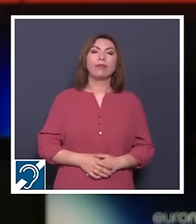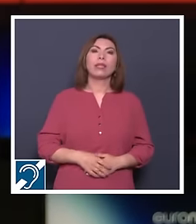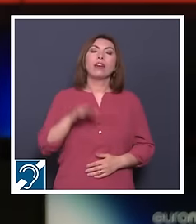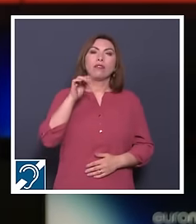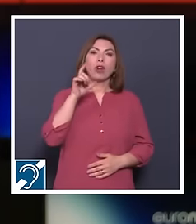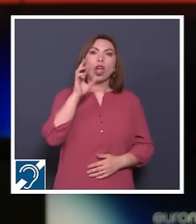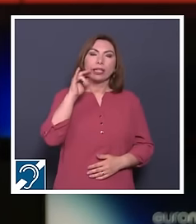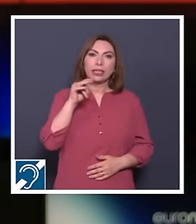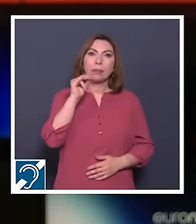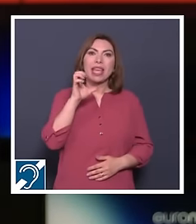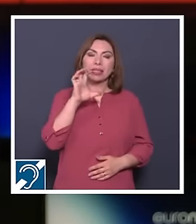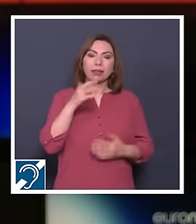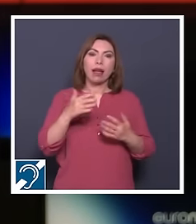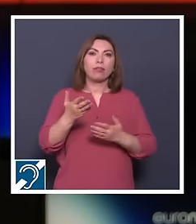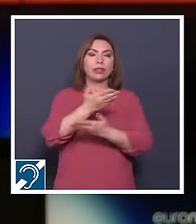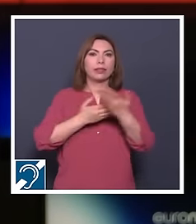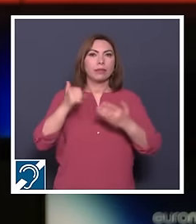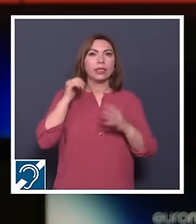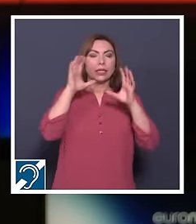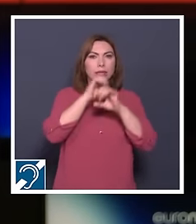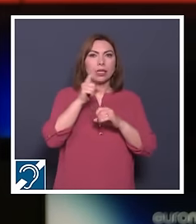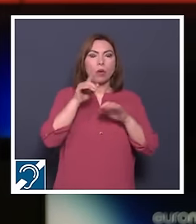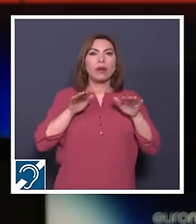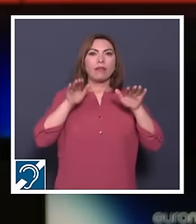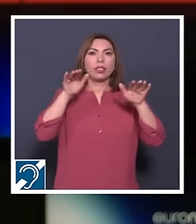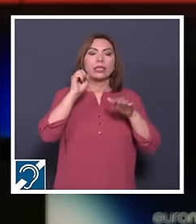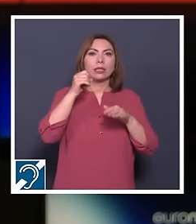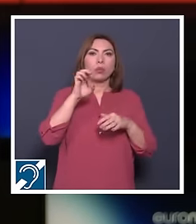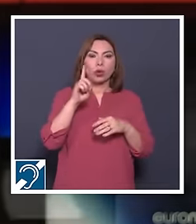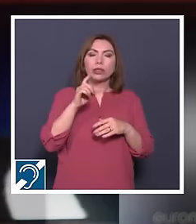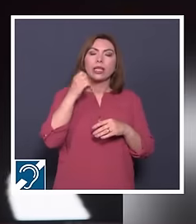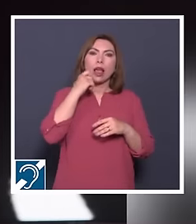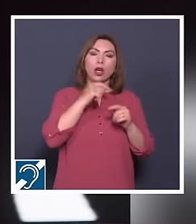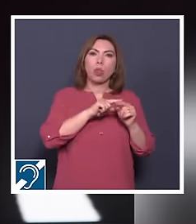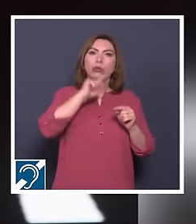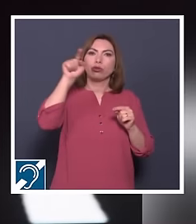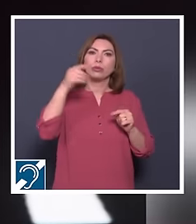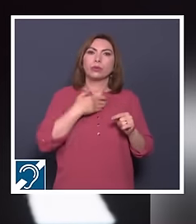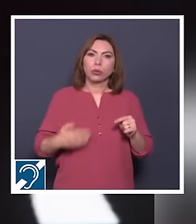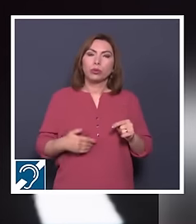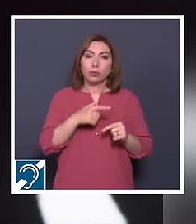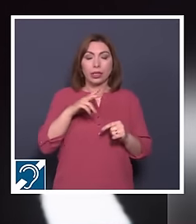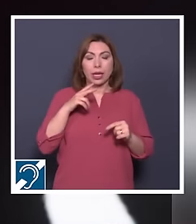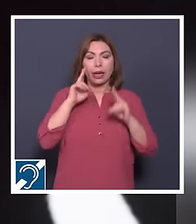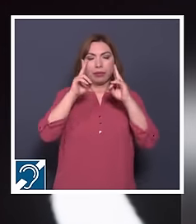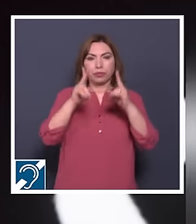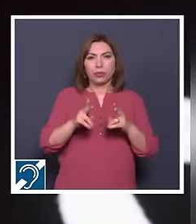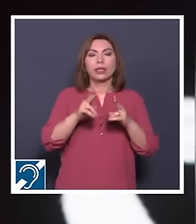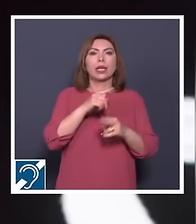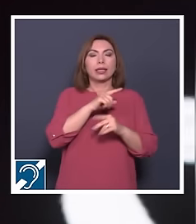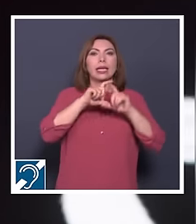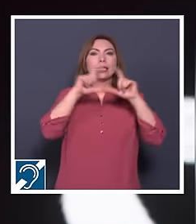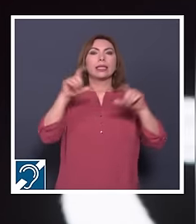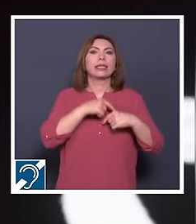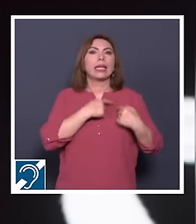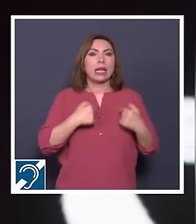Florin Piersic a fost transferat aseară cu un avion smurt de la Cluj-Napoca la București. Actorul era internat la Institutul Inimii din Cluj după